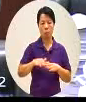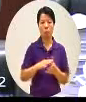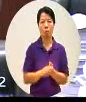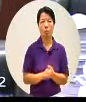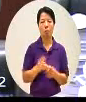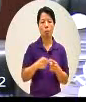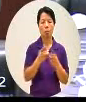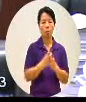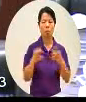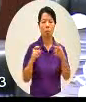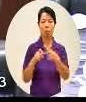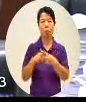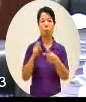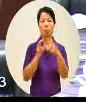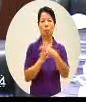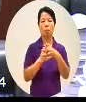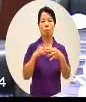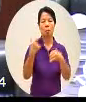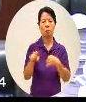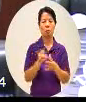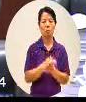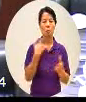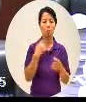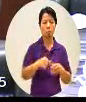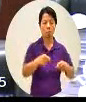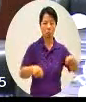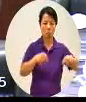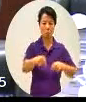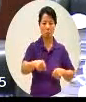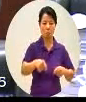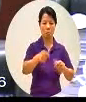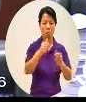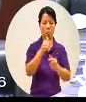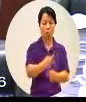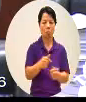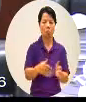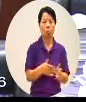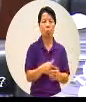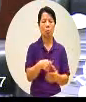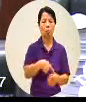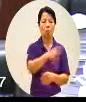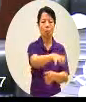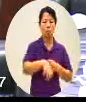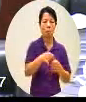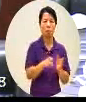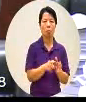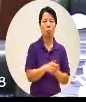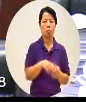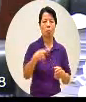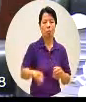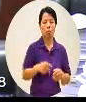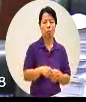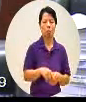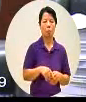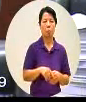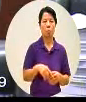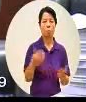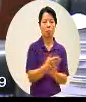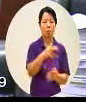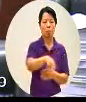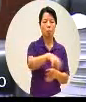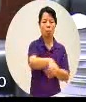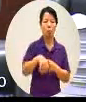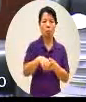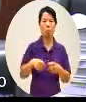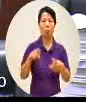人的工厂的，啊，讲盖子顶好，恁即马开始施工，搁已经定位，啊，为人爱拆工